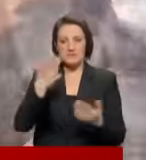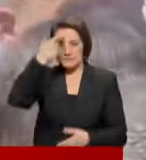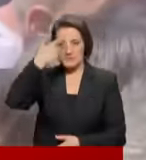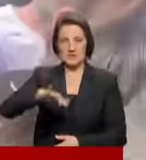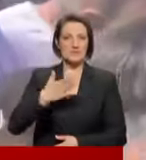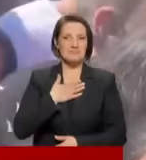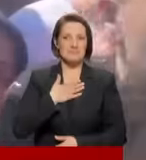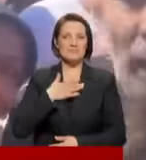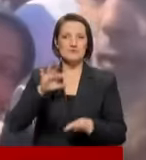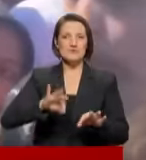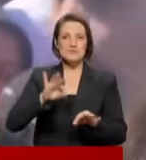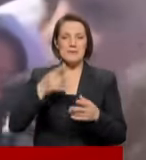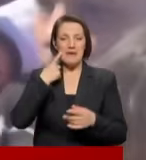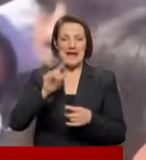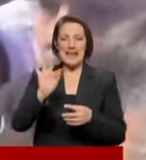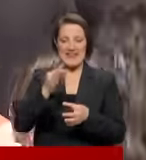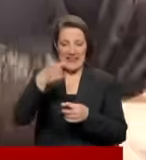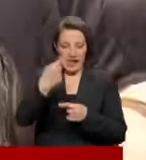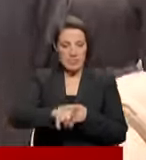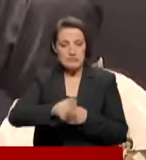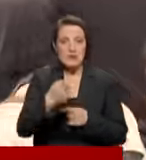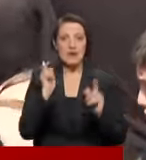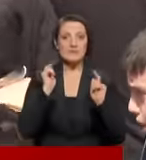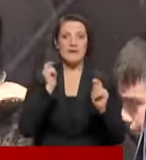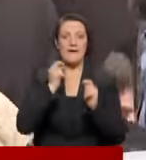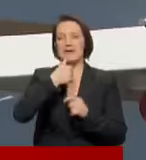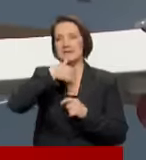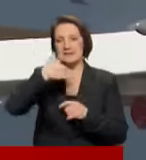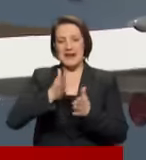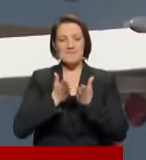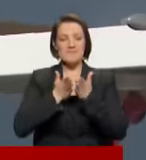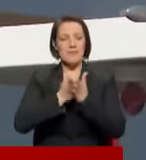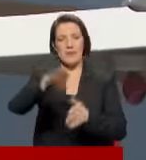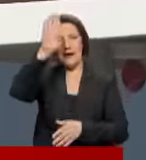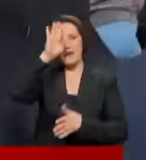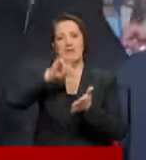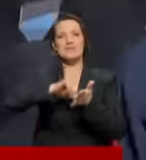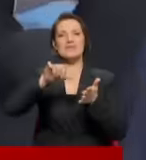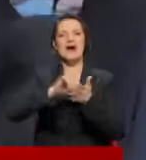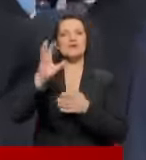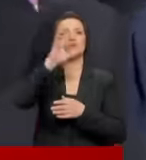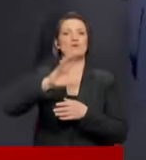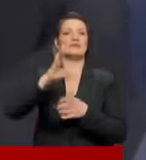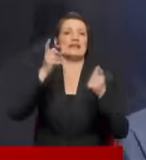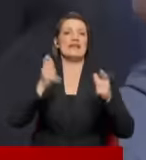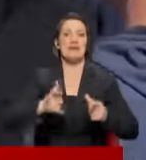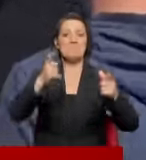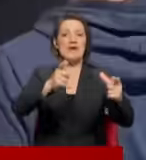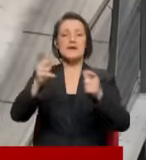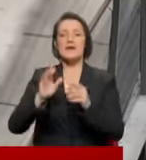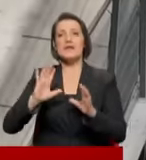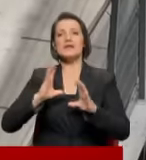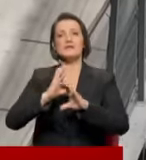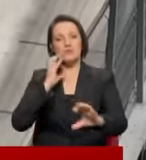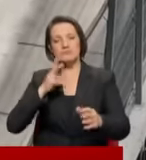hayretler içerisindeyiz. Şu an iğne atsanız bulamayız. Sahiller, vapur iskeleleri, İstanbul'un tarihi turistik yerleri, meydanları. Toplu